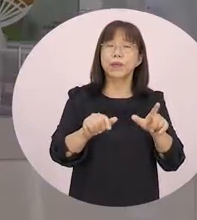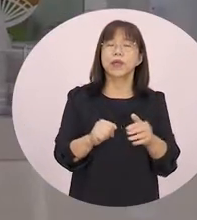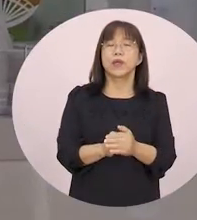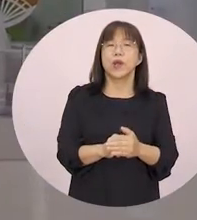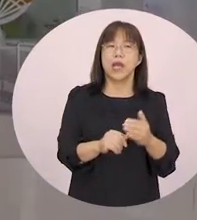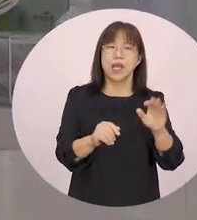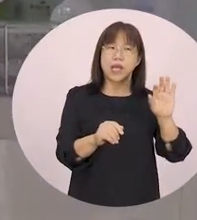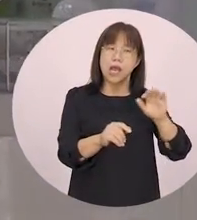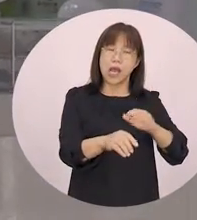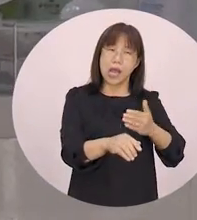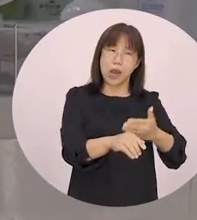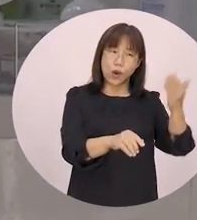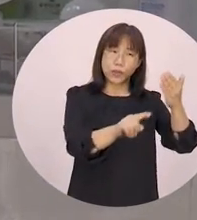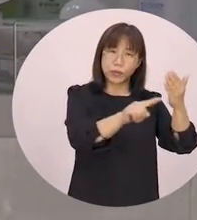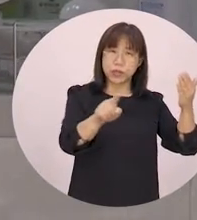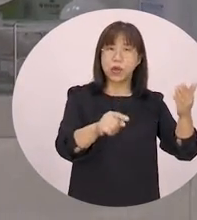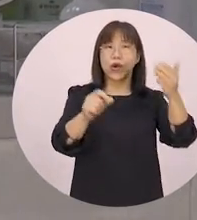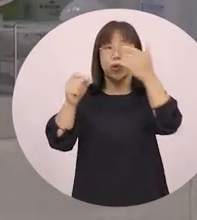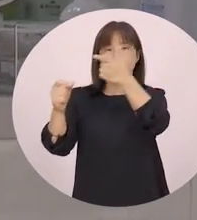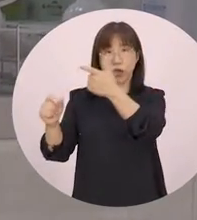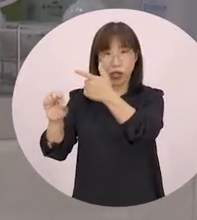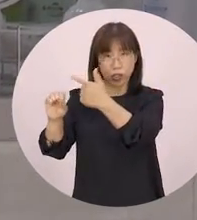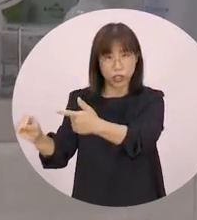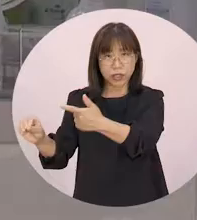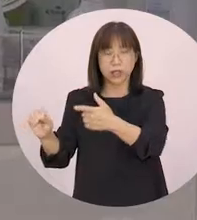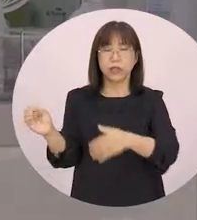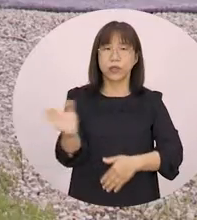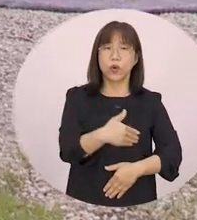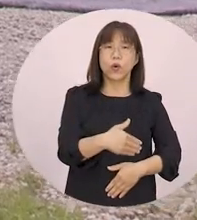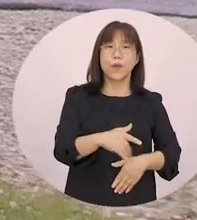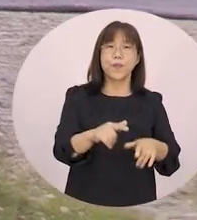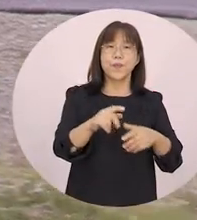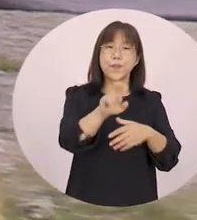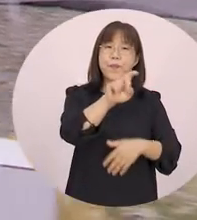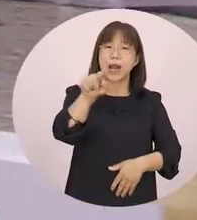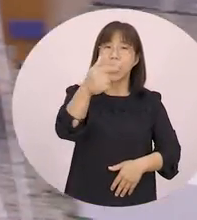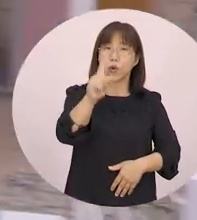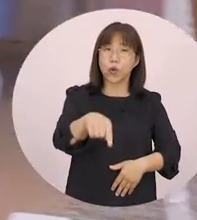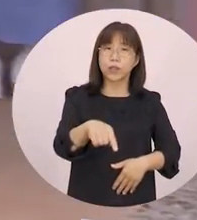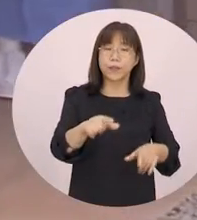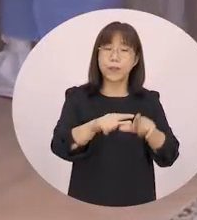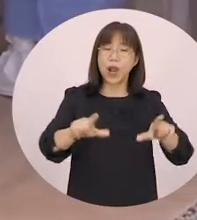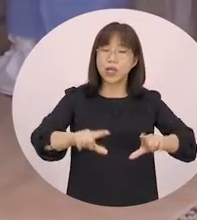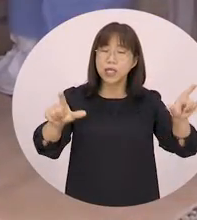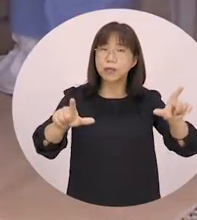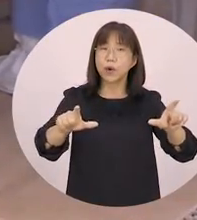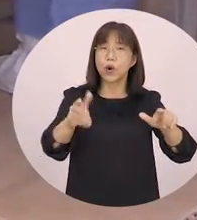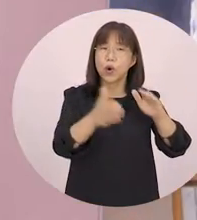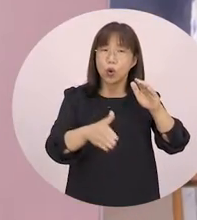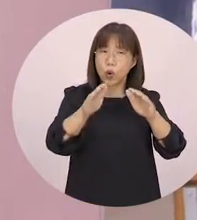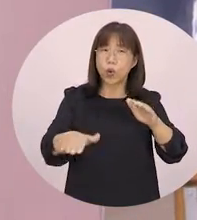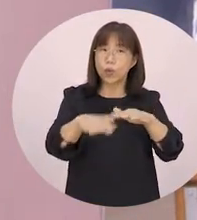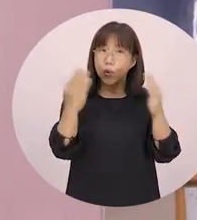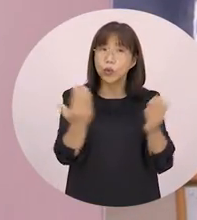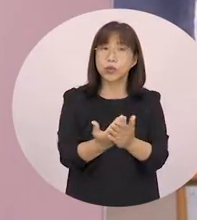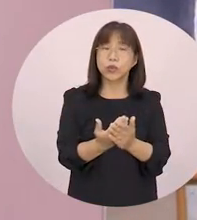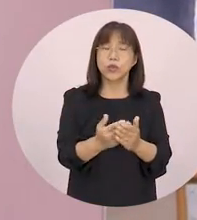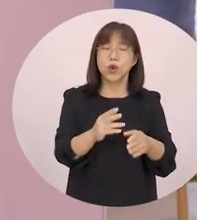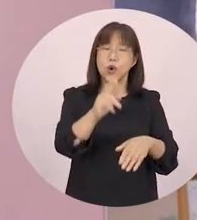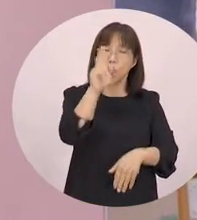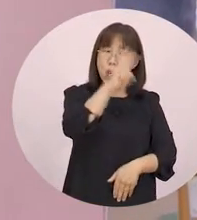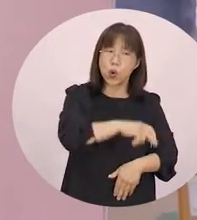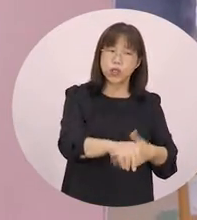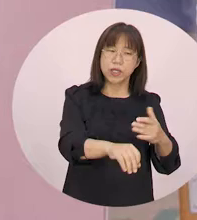오전 9시에서 오후 6시까지 운영하며 마곡 임시선별검사소는 평일과 주말, 공휴일 모두